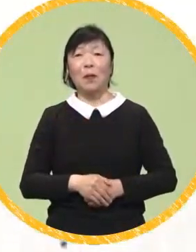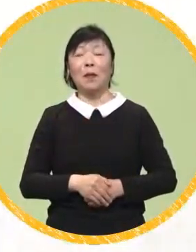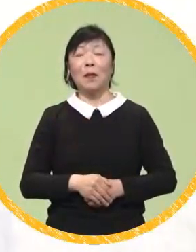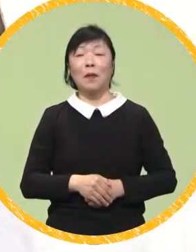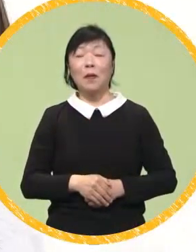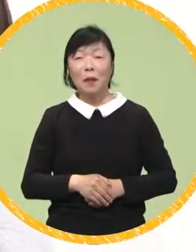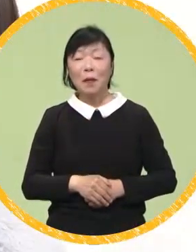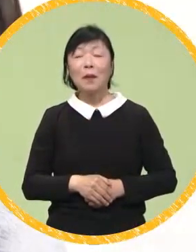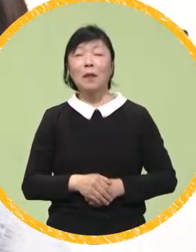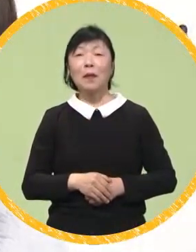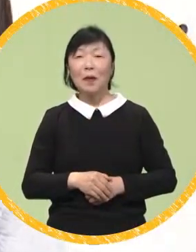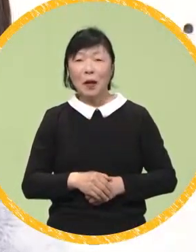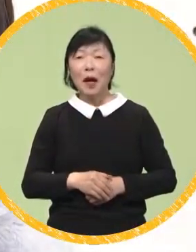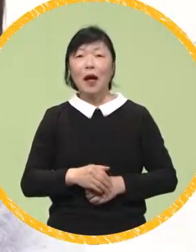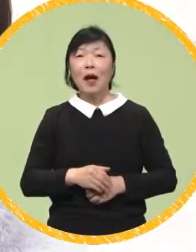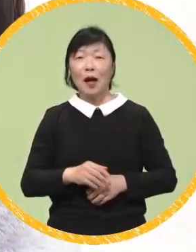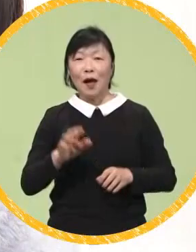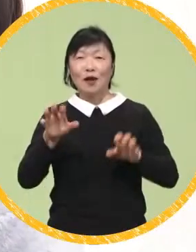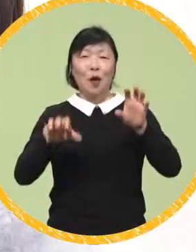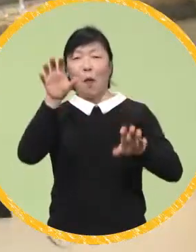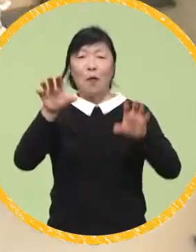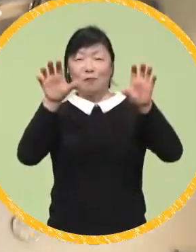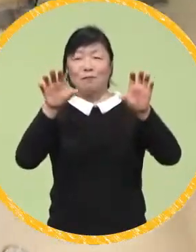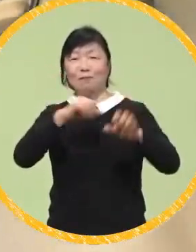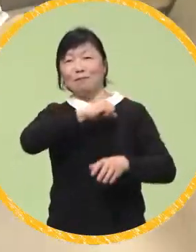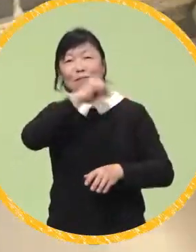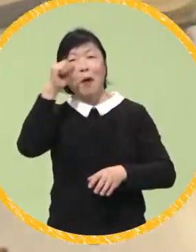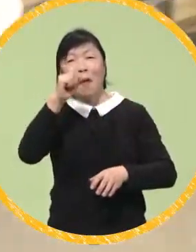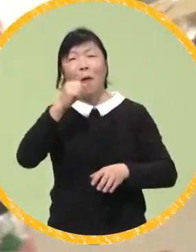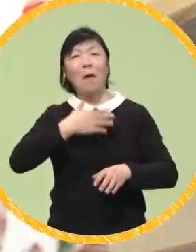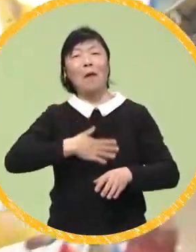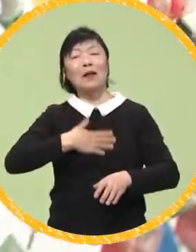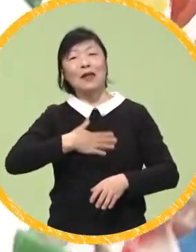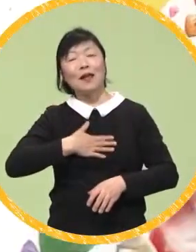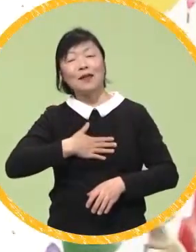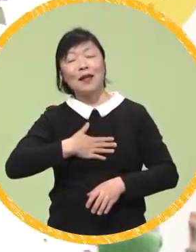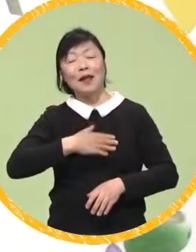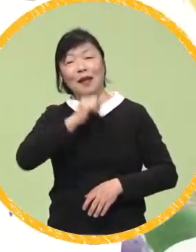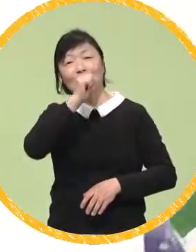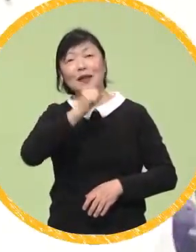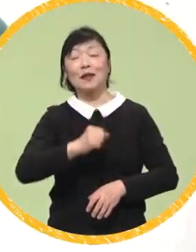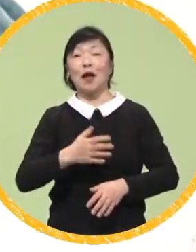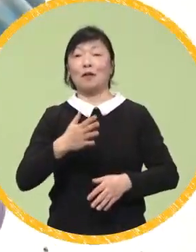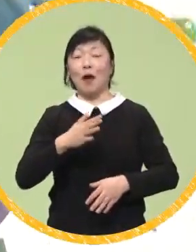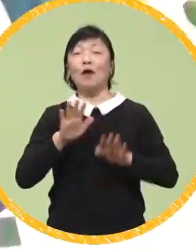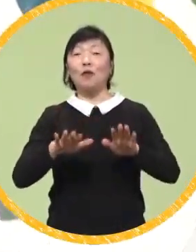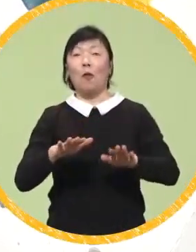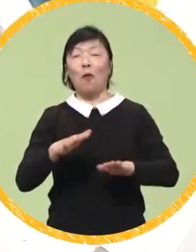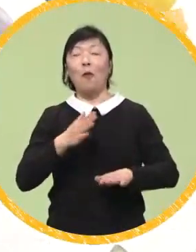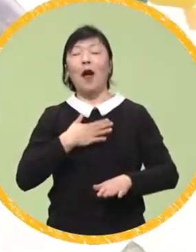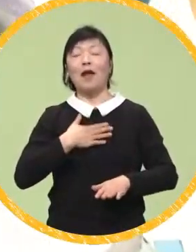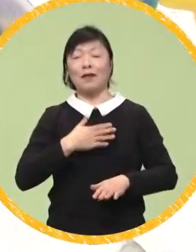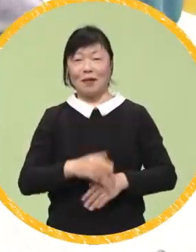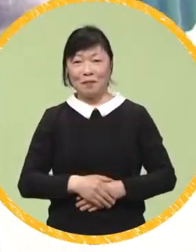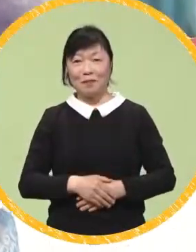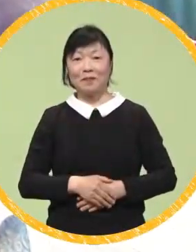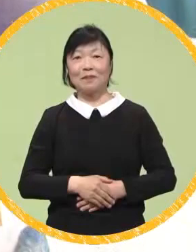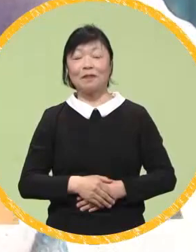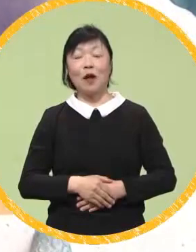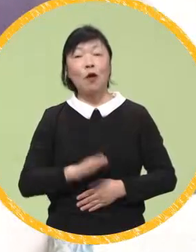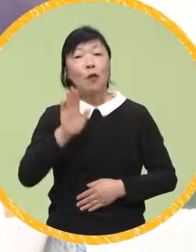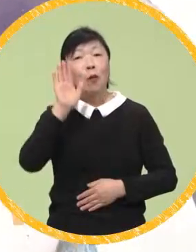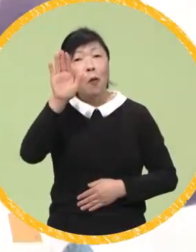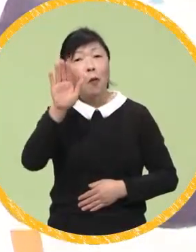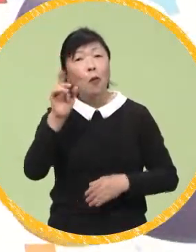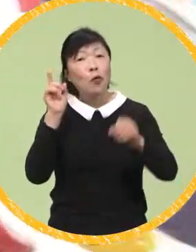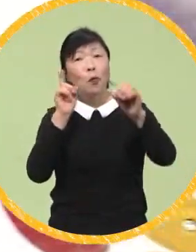登れた時の行ったて自社製会が一番楽しいですねいや僕処理分かりましたフォントに体験できましたこれからの